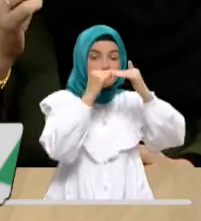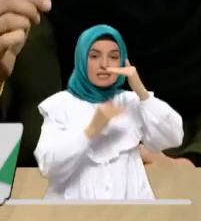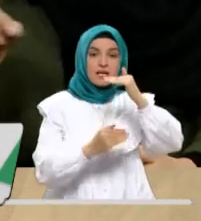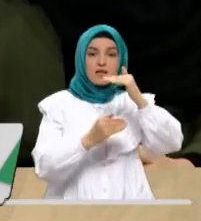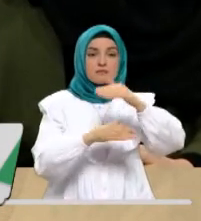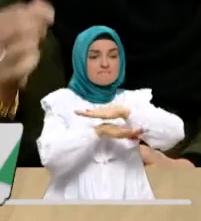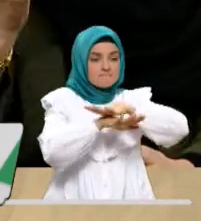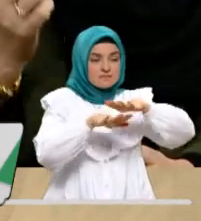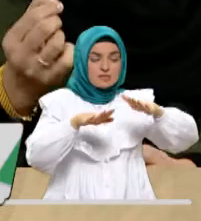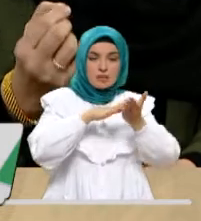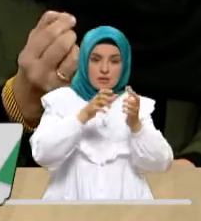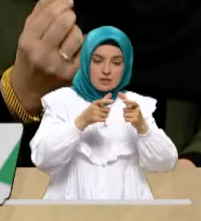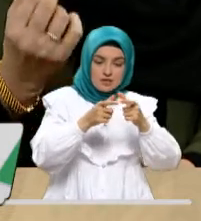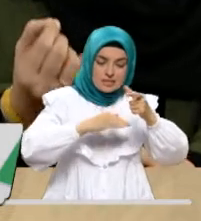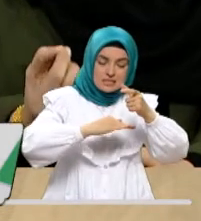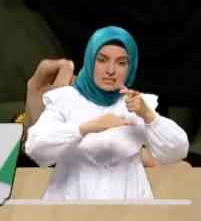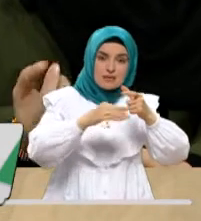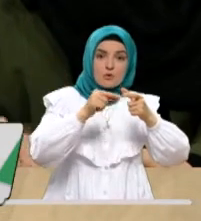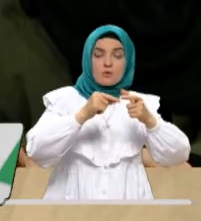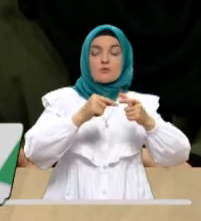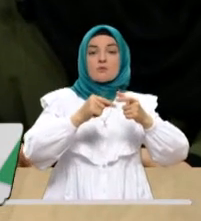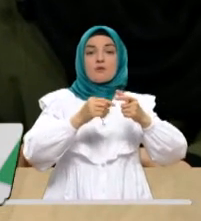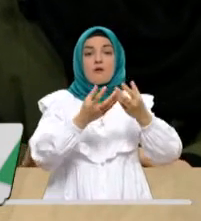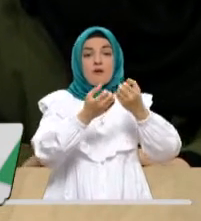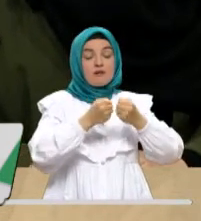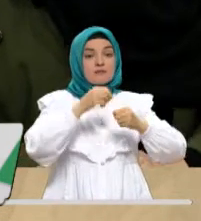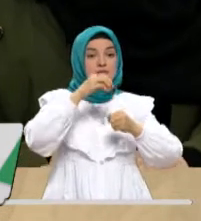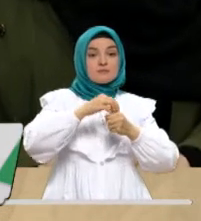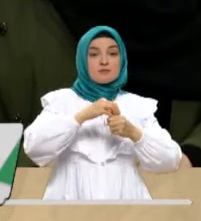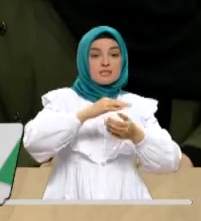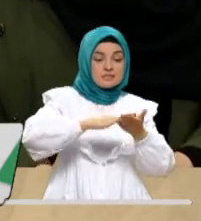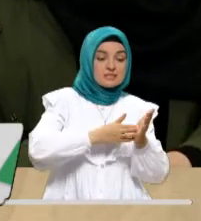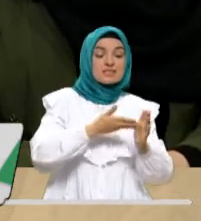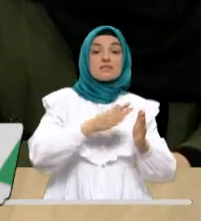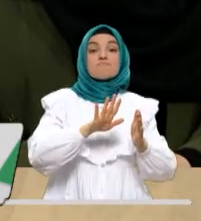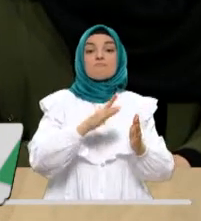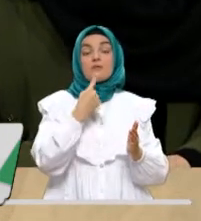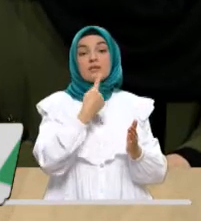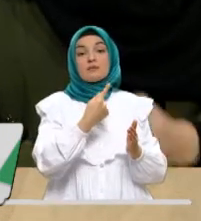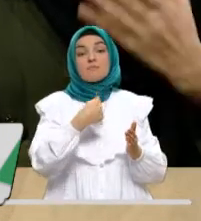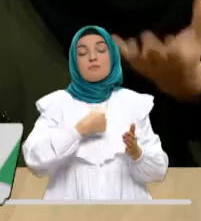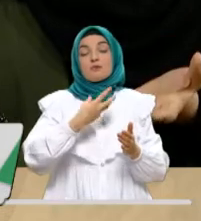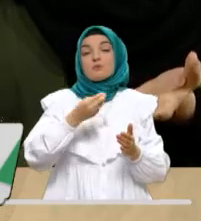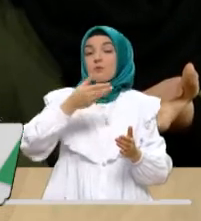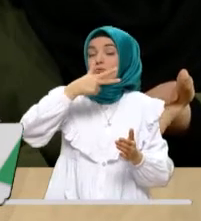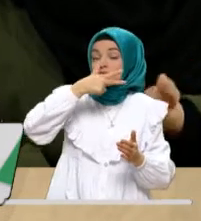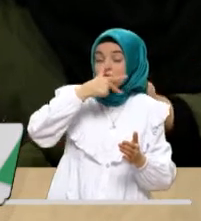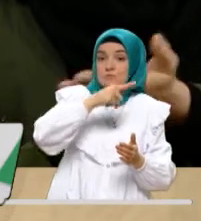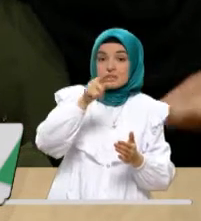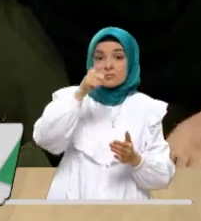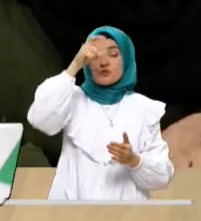ben sıyırırsam o kimyasal daha çok aldığımı bildiğim için sıyırmıyorum. Çok üzüldüm. Dedim yani siz